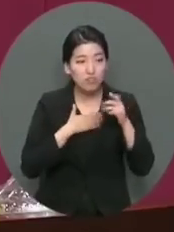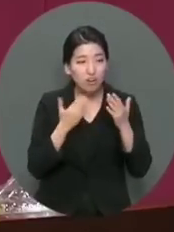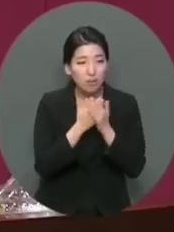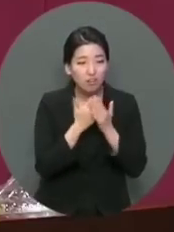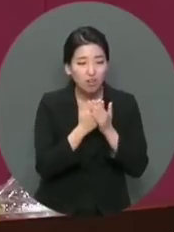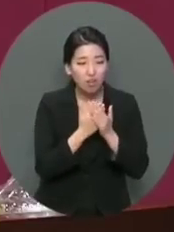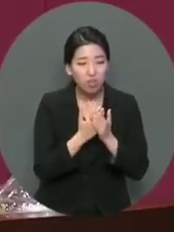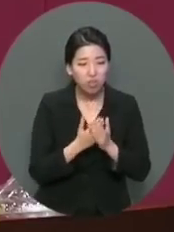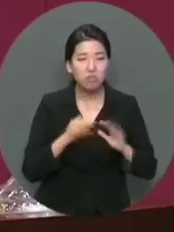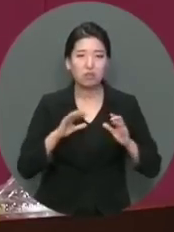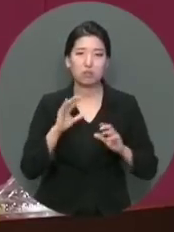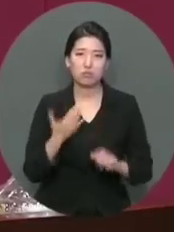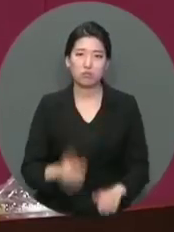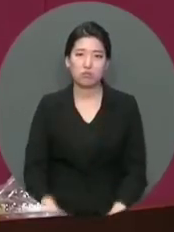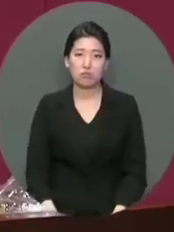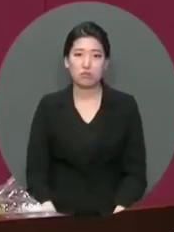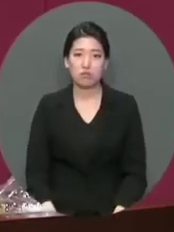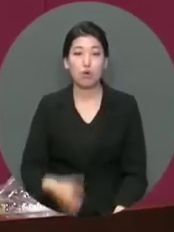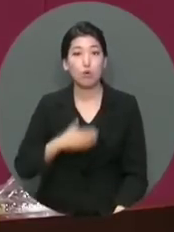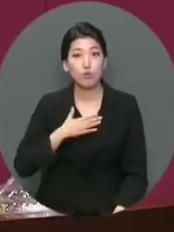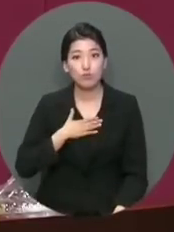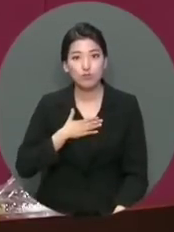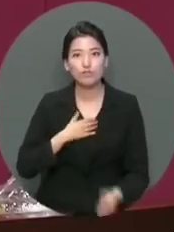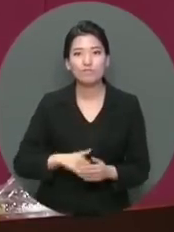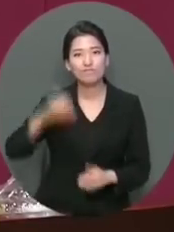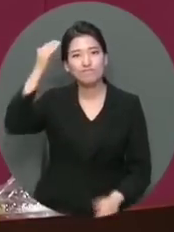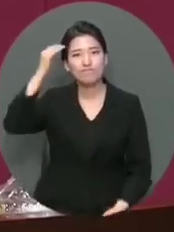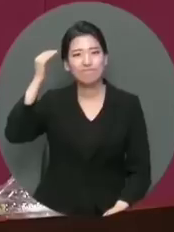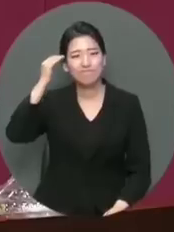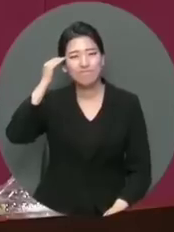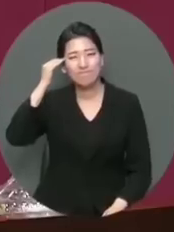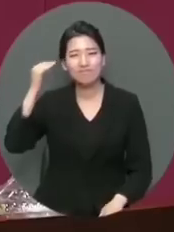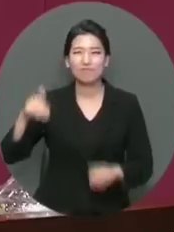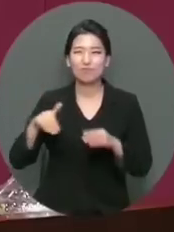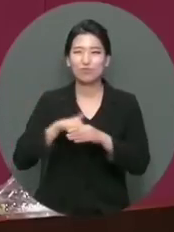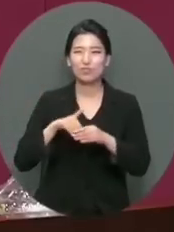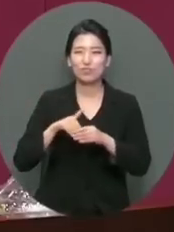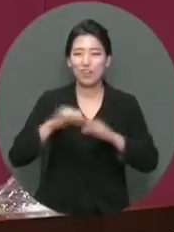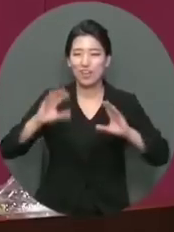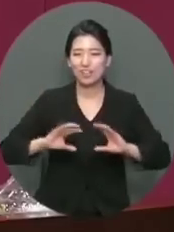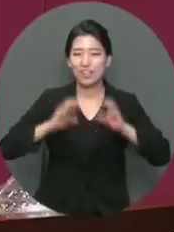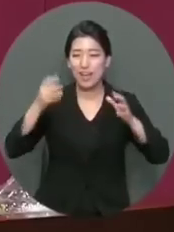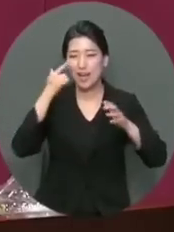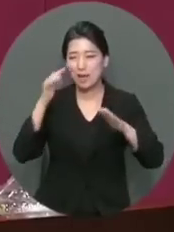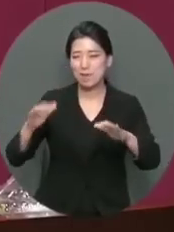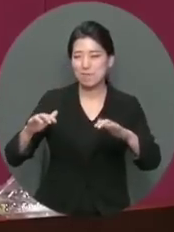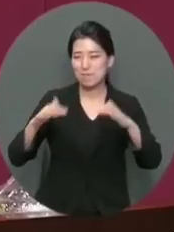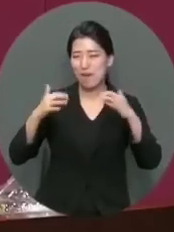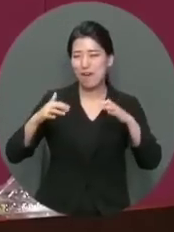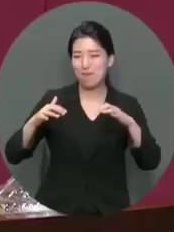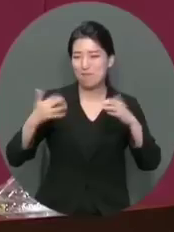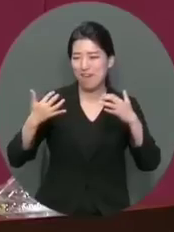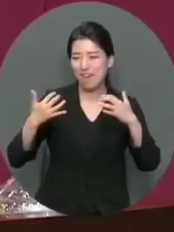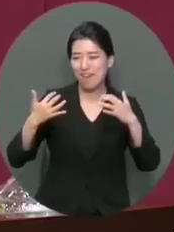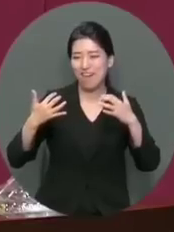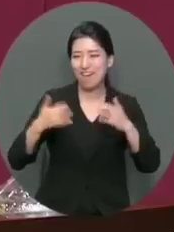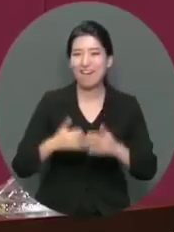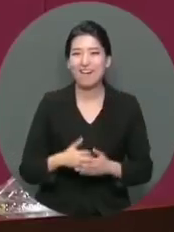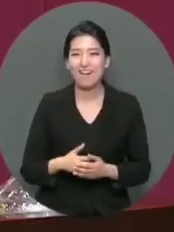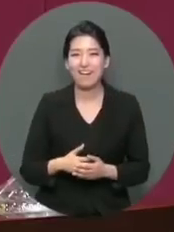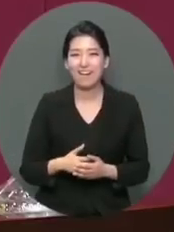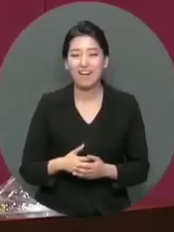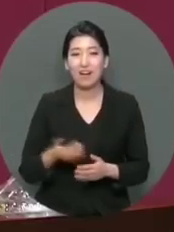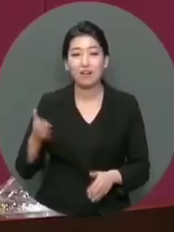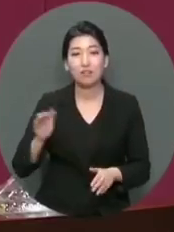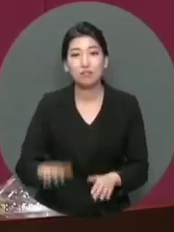경제대국, 모범적 코로나 극복, K-한류로 세계의 찬사를 받던 대한민국 한복판에서 159명이